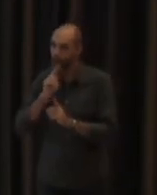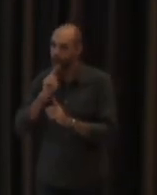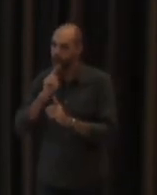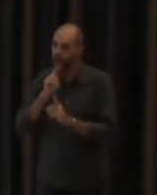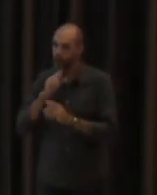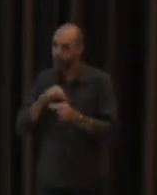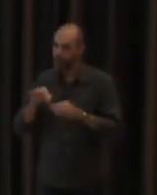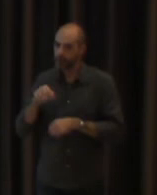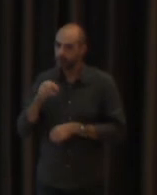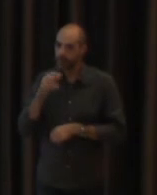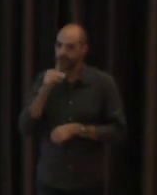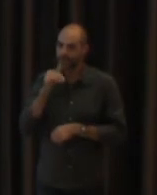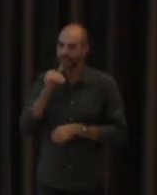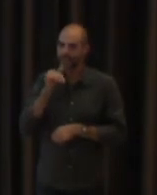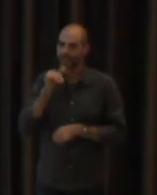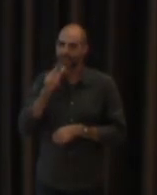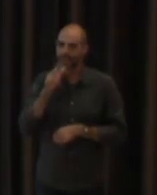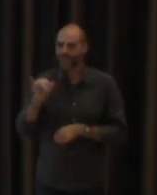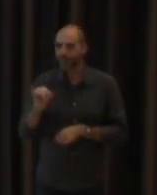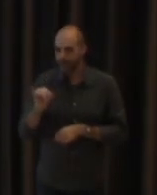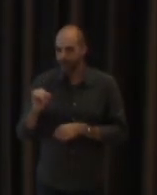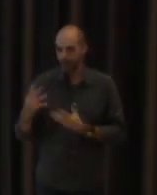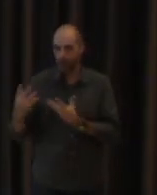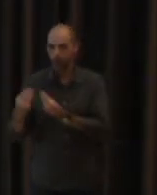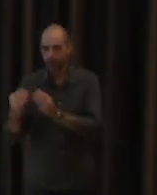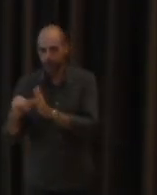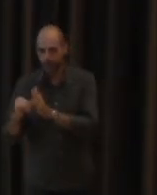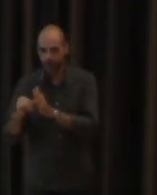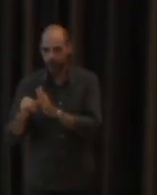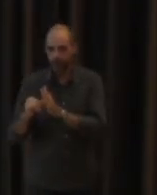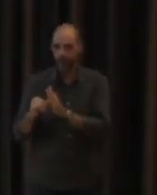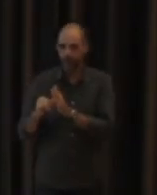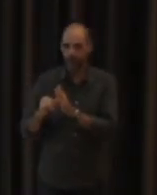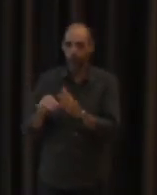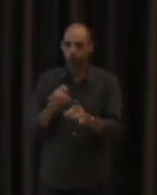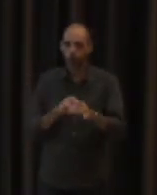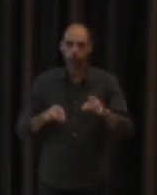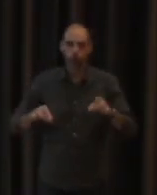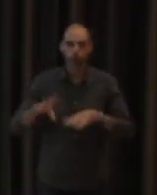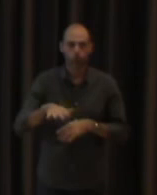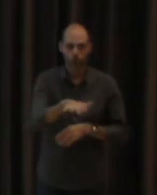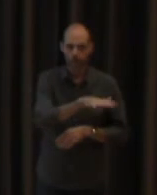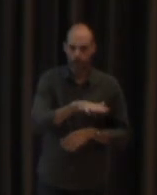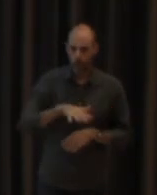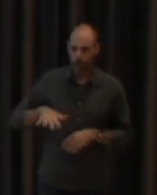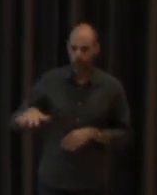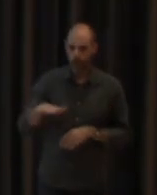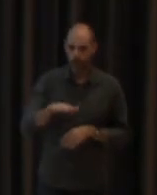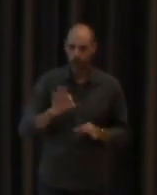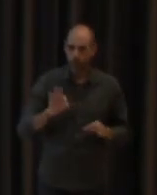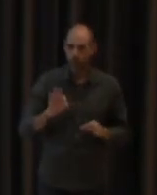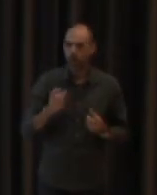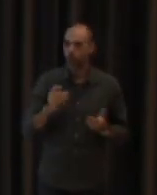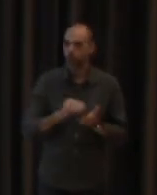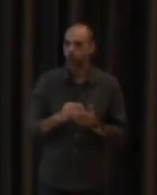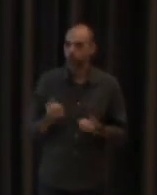la mínima expressió del lloc cap a on es fa el desplaçament. Però el locatiu no sol expressar-se si té